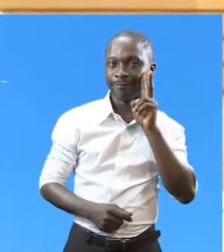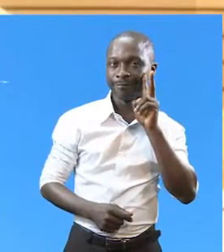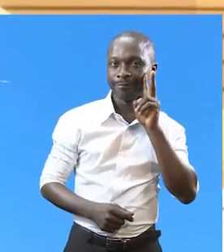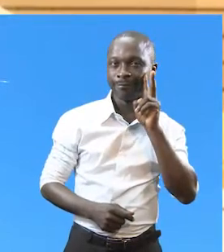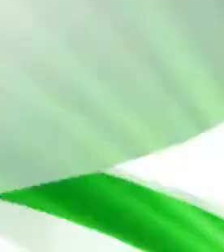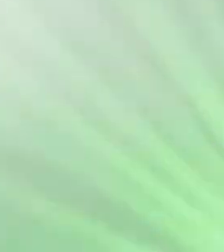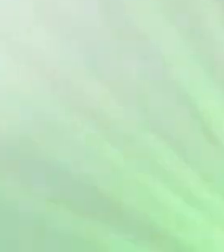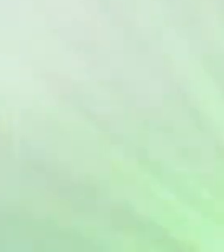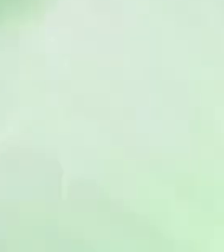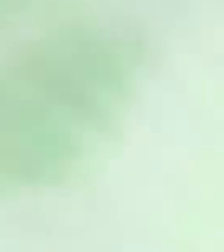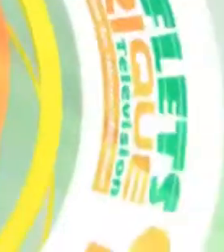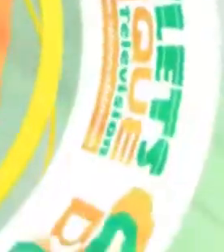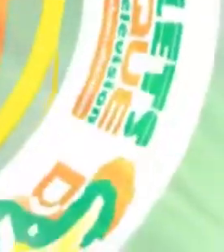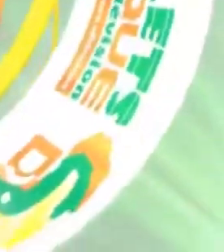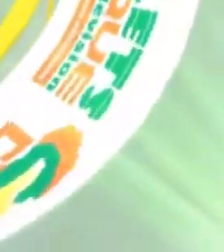journal.